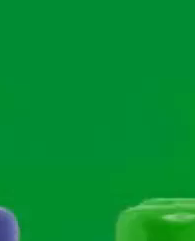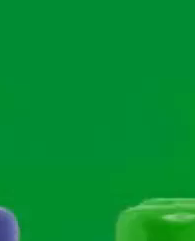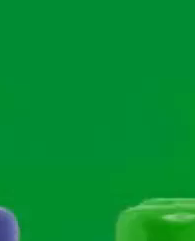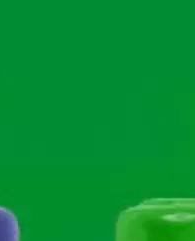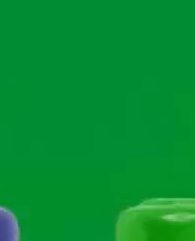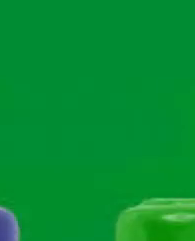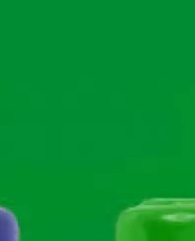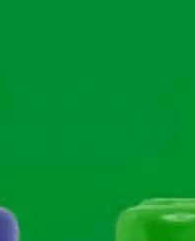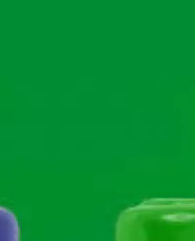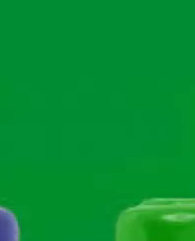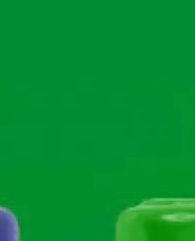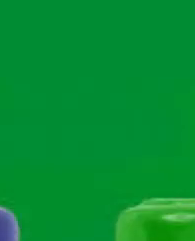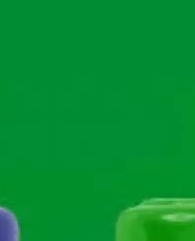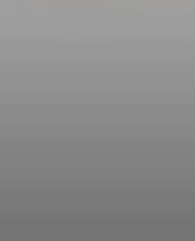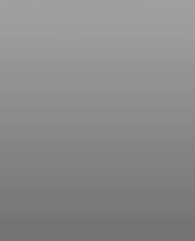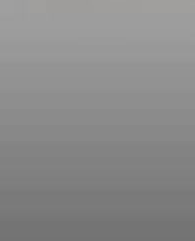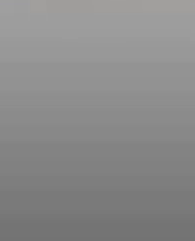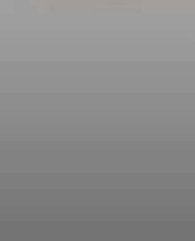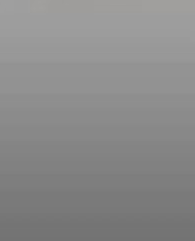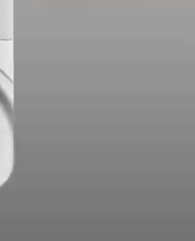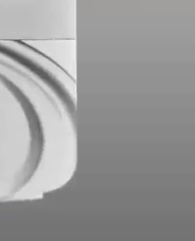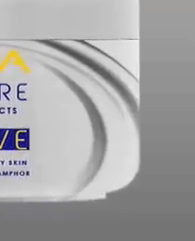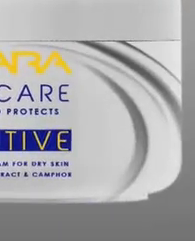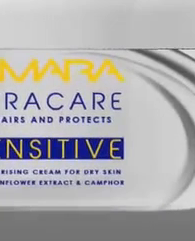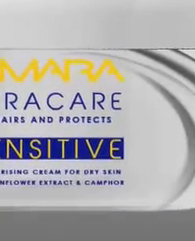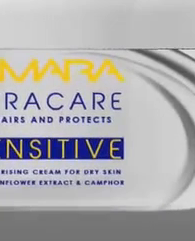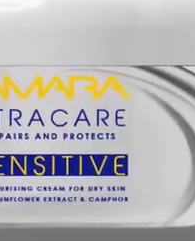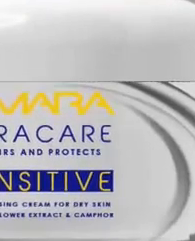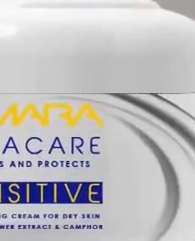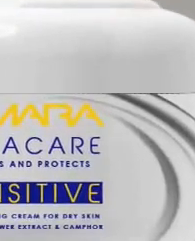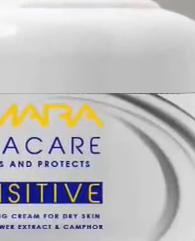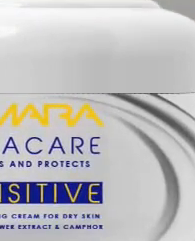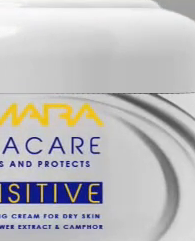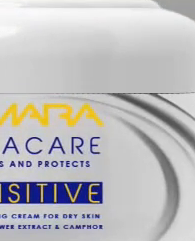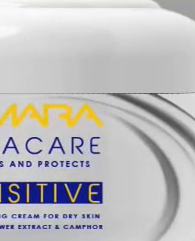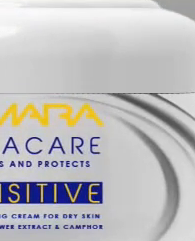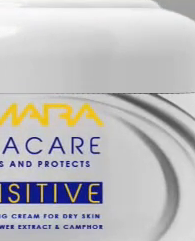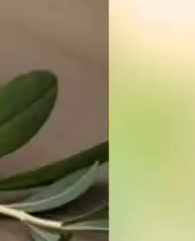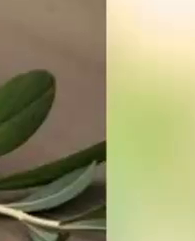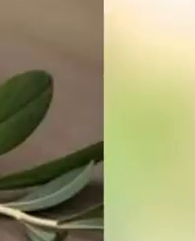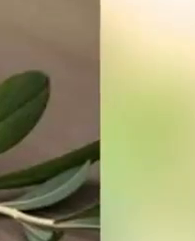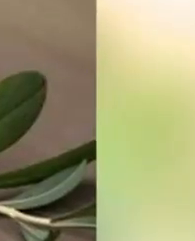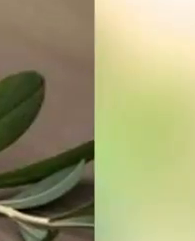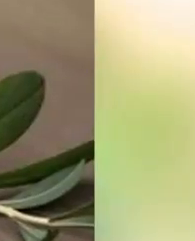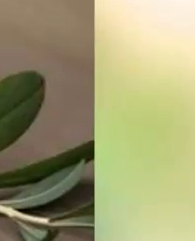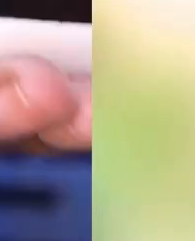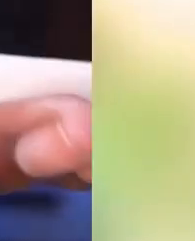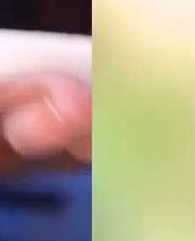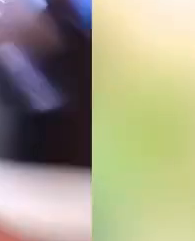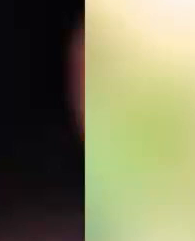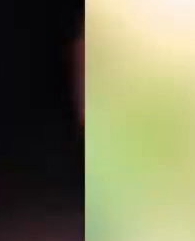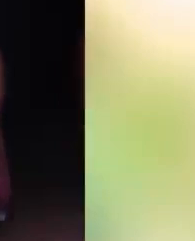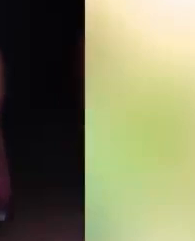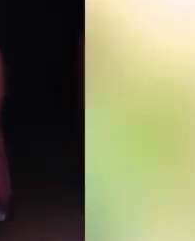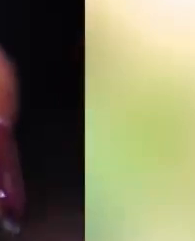menshi. Aya mavuta mashya ya Amara Extra Care akaba afite ibintu bitatu by'ingenzi ku ruhu rwawe. Icya mbere ni uko yifitemo voka ndetse